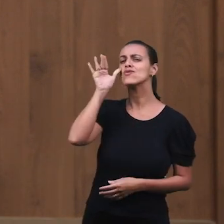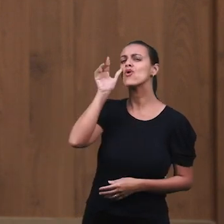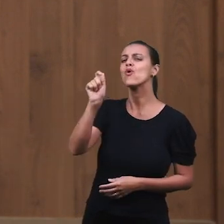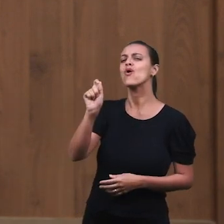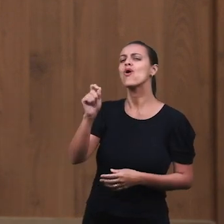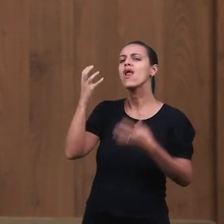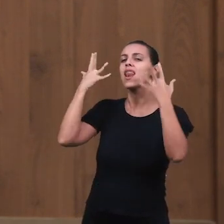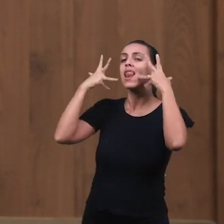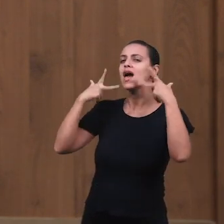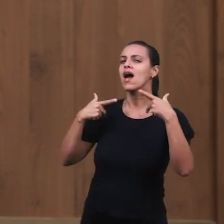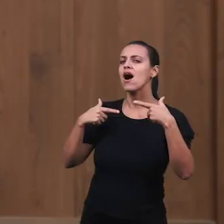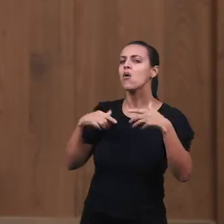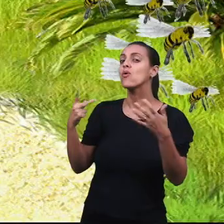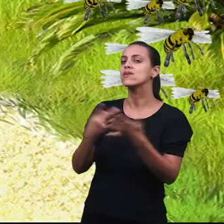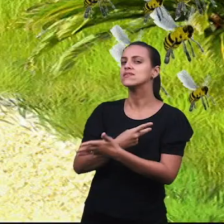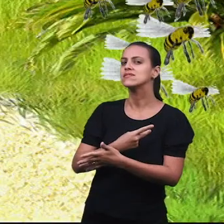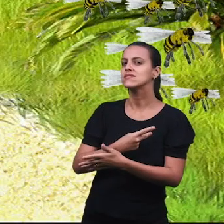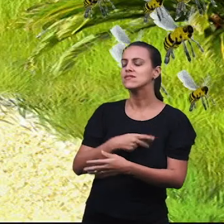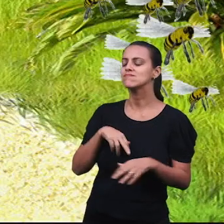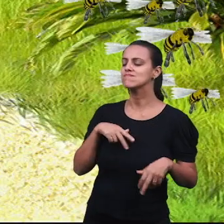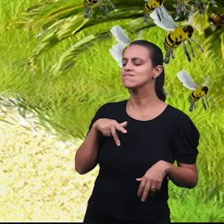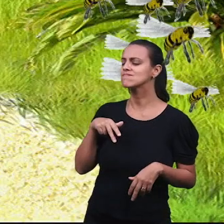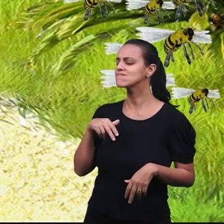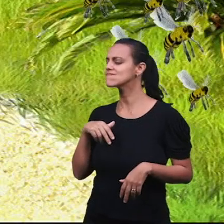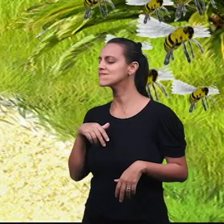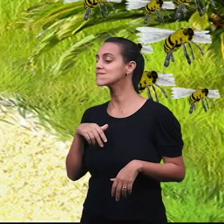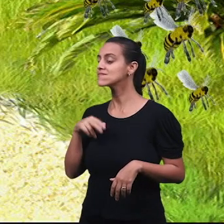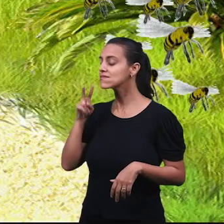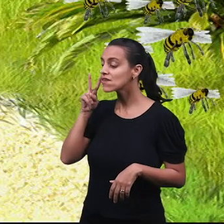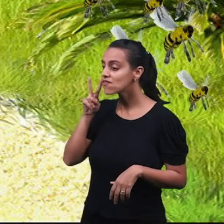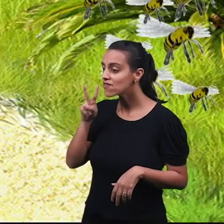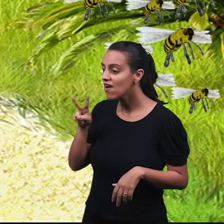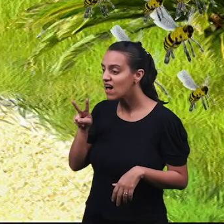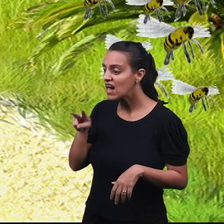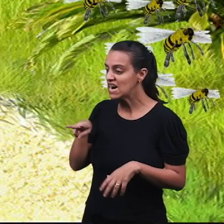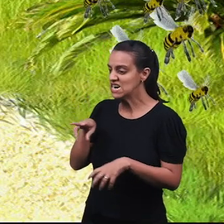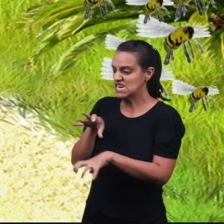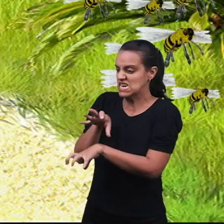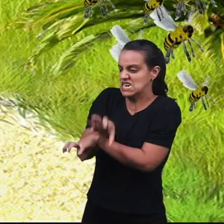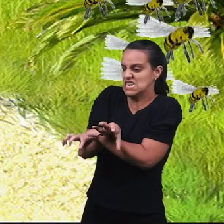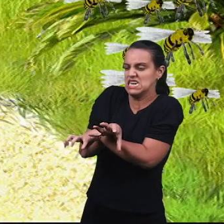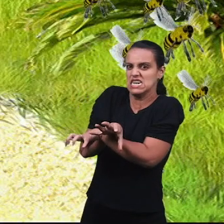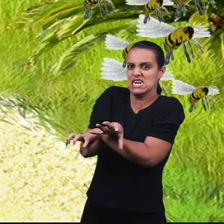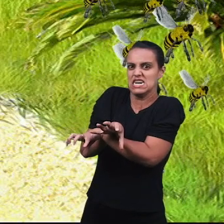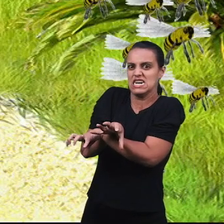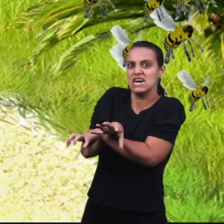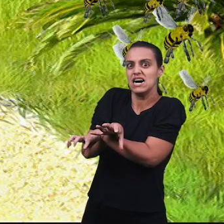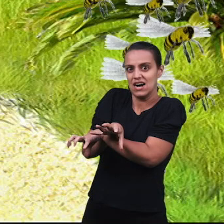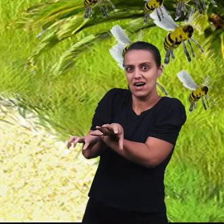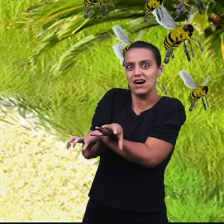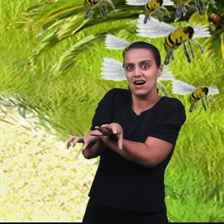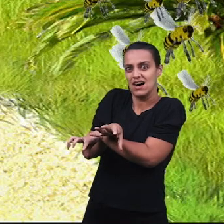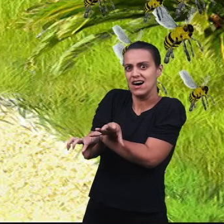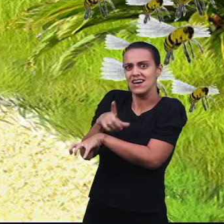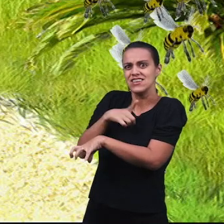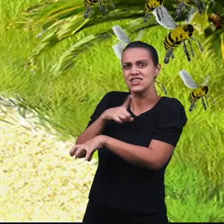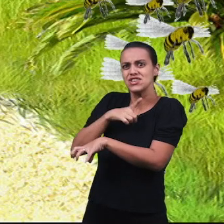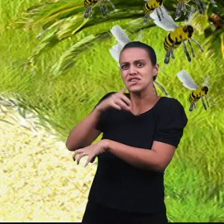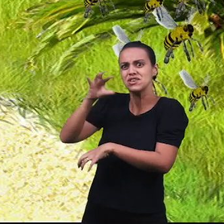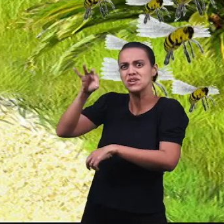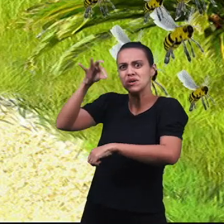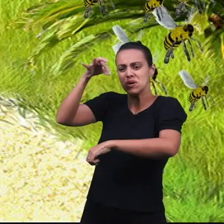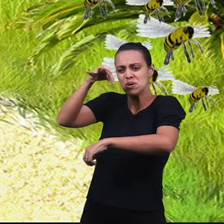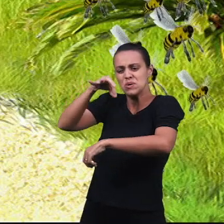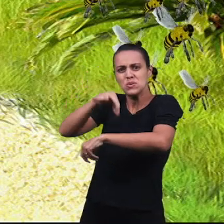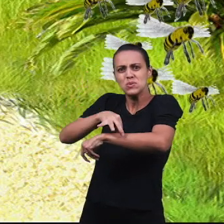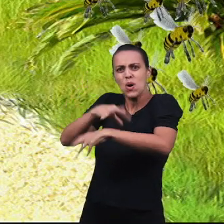vais voir qu'est-ce qui s'est passé avec ce lion. Et quand il est arrivé, il y avait les os de lion et une